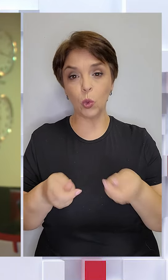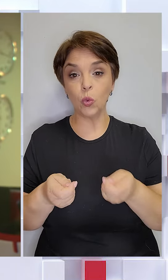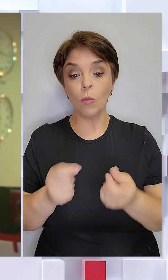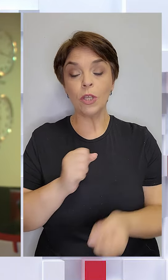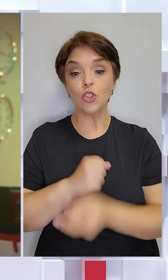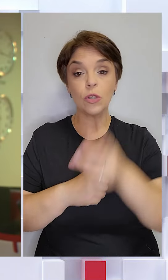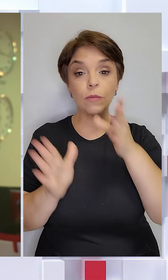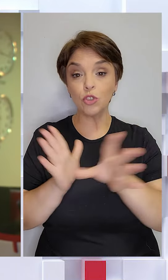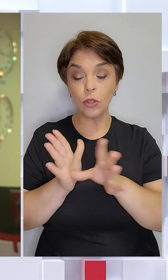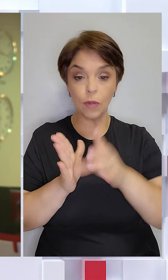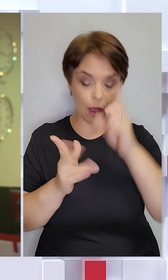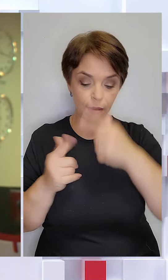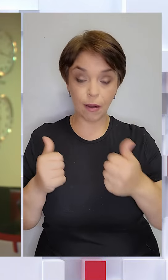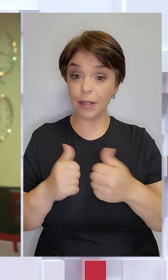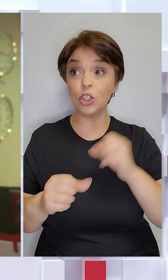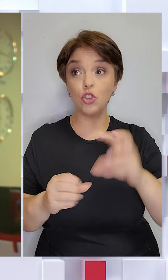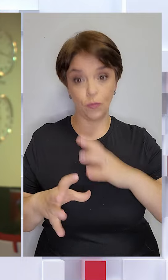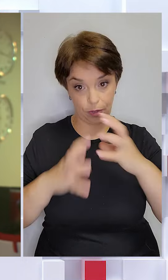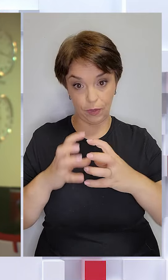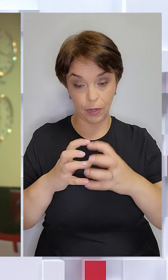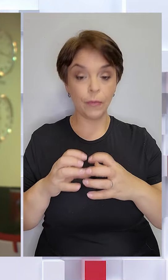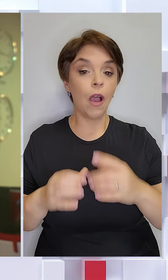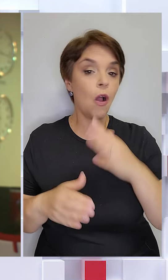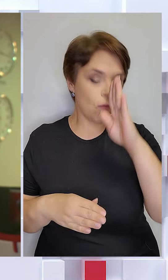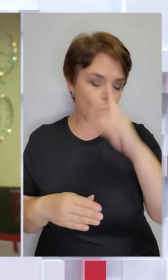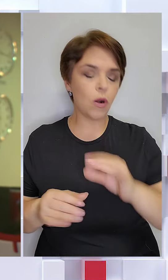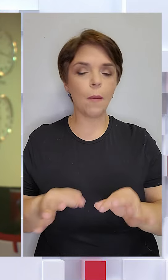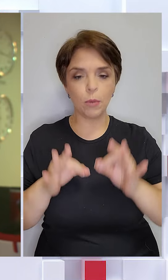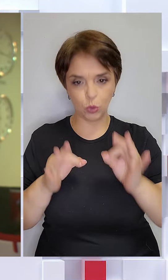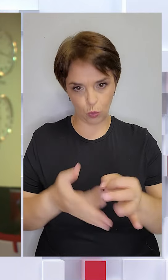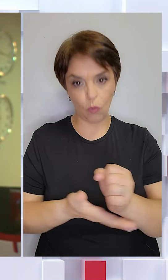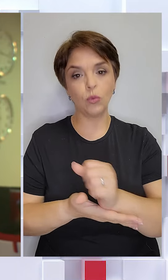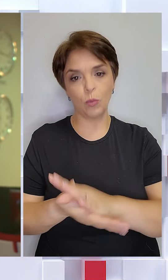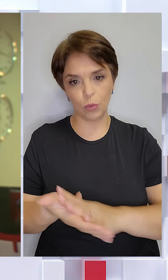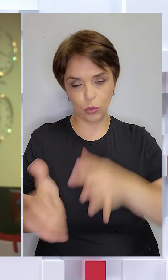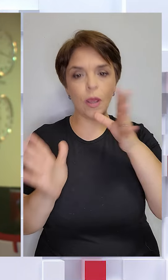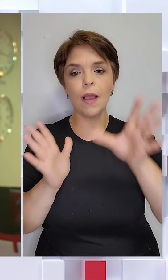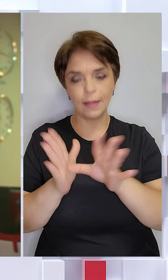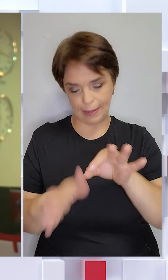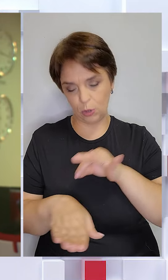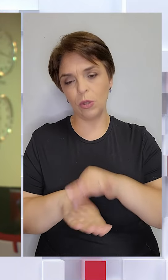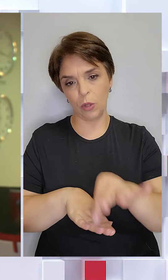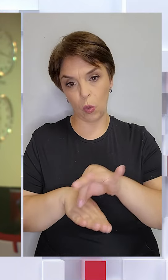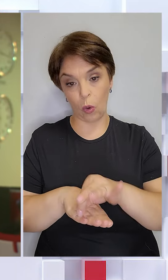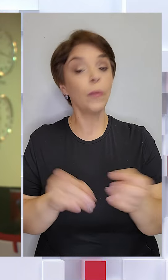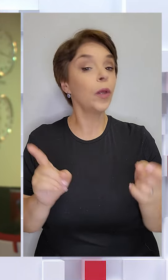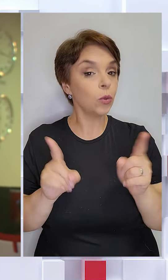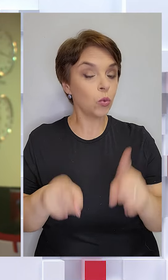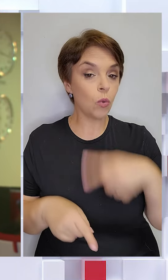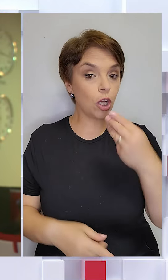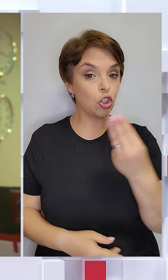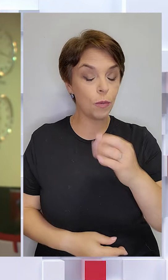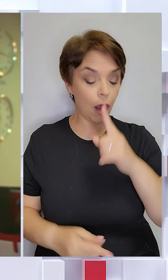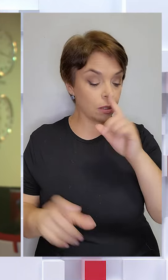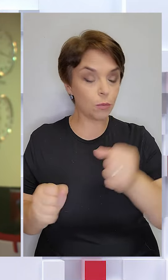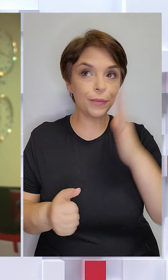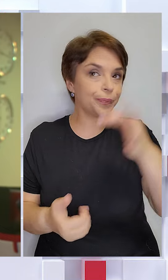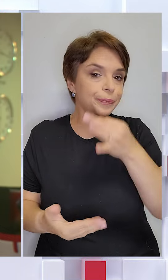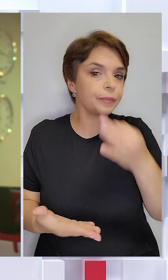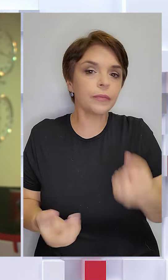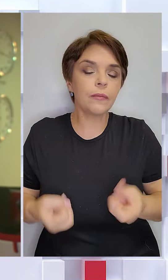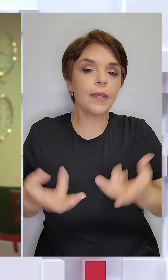джерелами живлення країна у світі. Однак ворог безумовно продовжить енергетичний терор. Тому, каже Шмигаль, неможливо